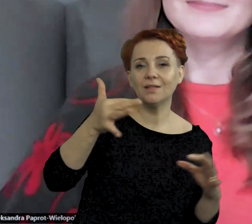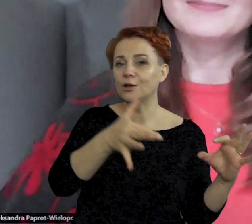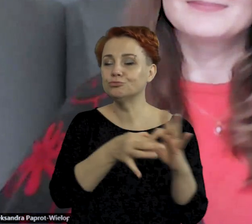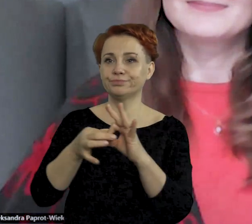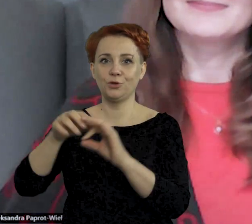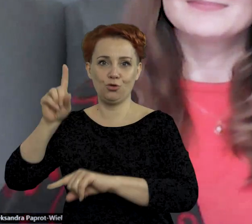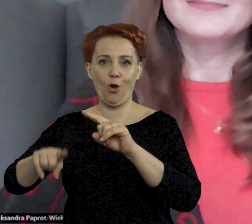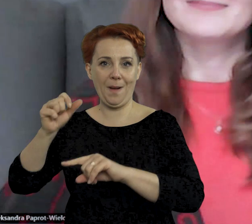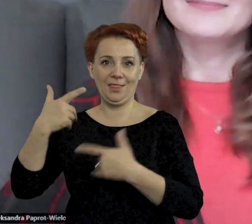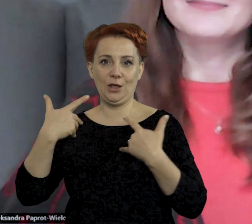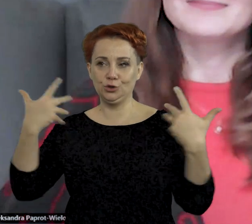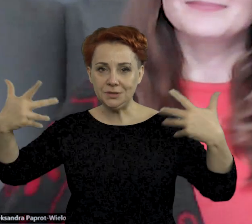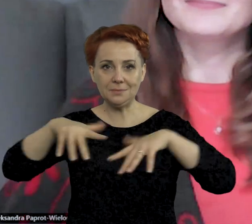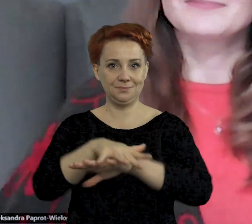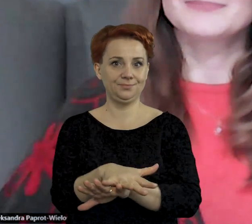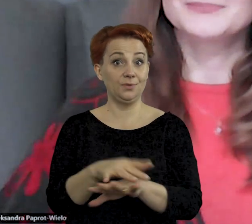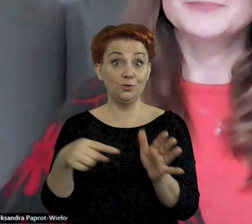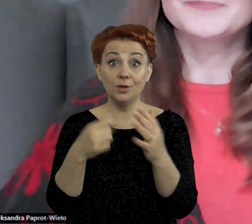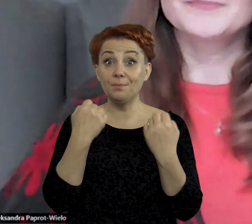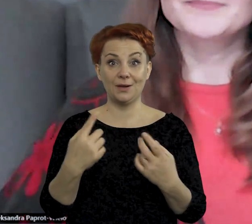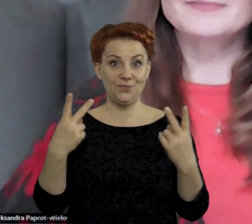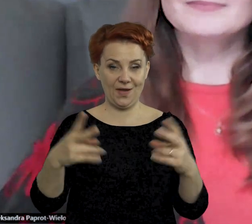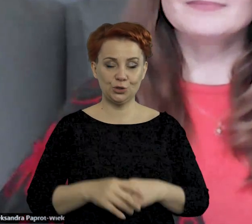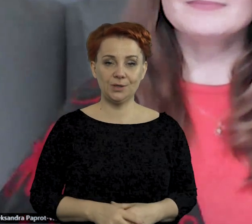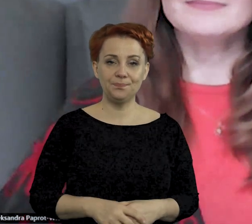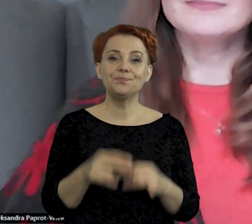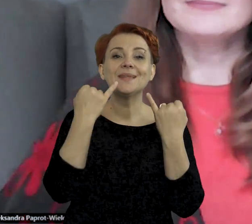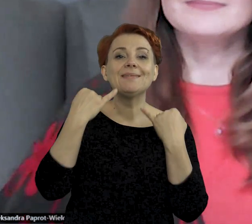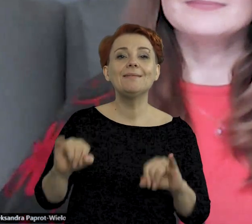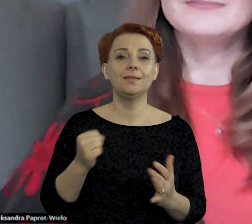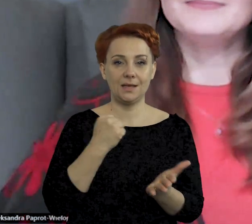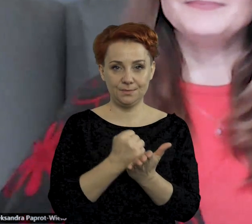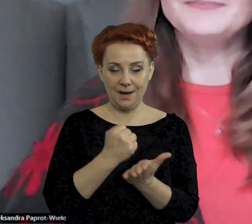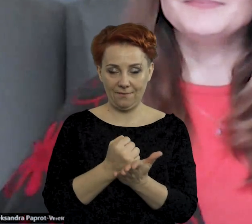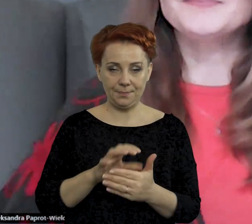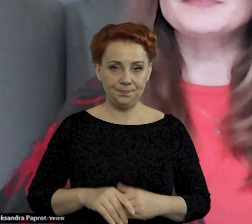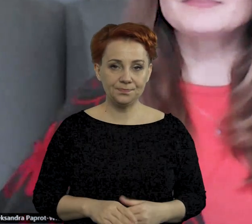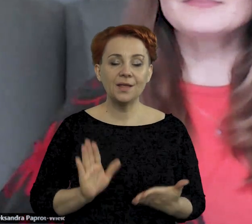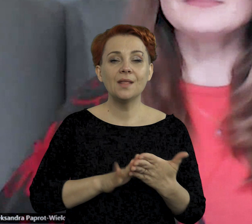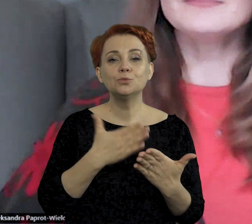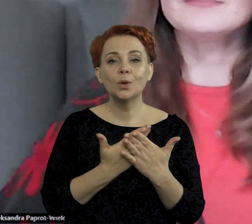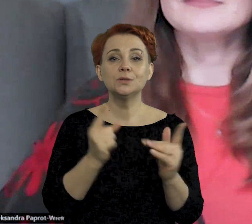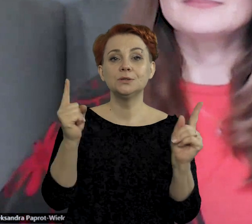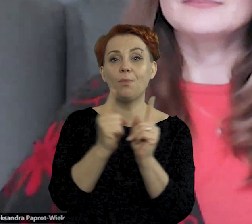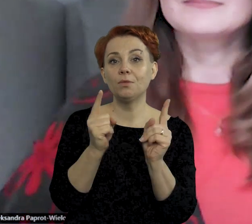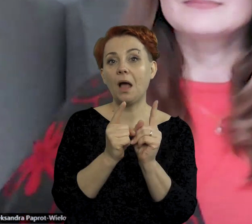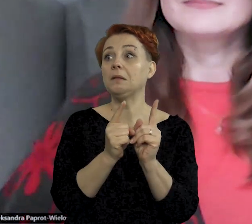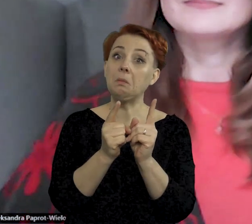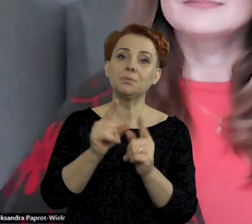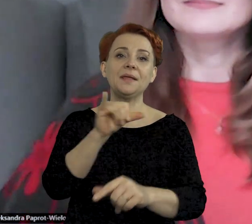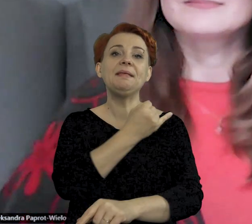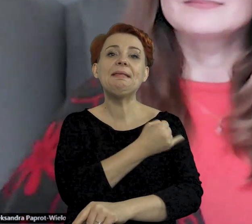pozaakademickim. To też jest szalenie istotne i ważne. Inna rzecz. To na przykład spotkania okolicznościowe, takie jak